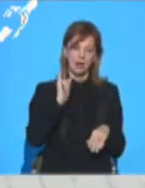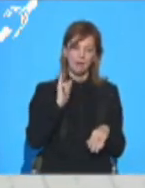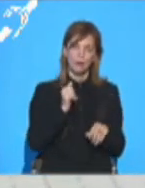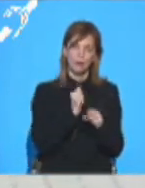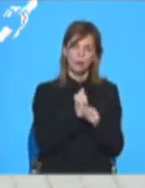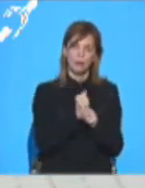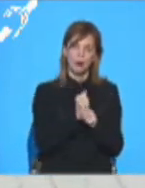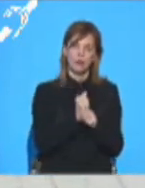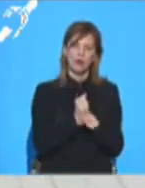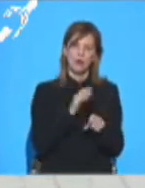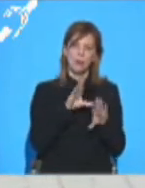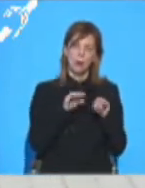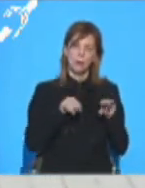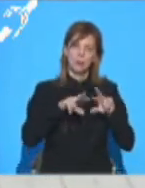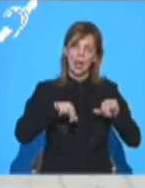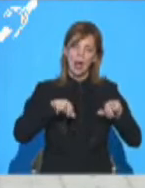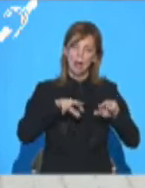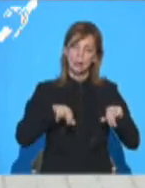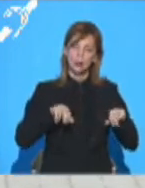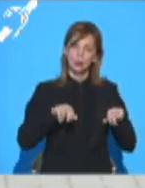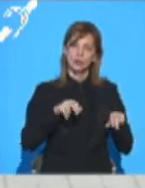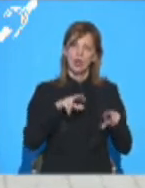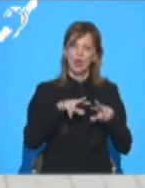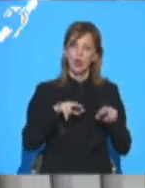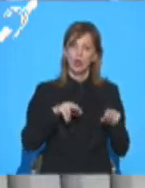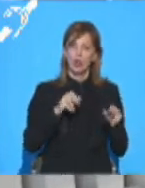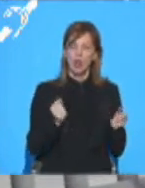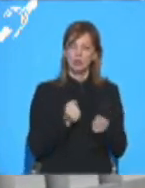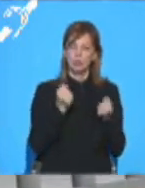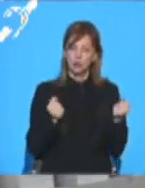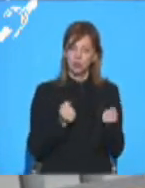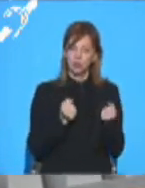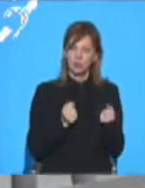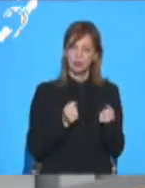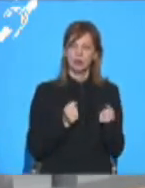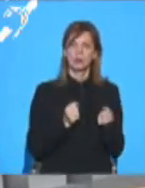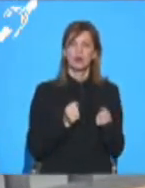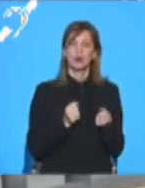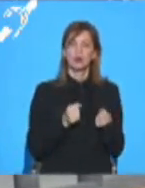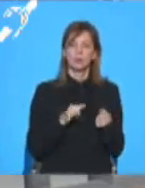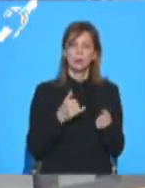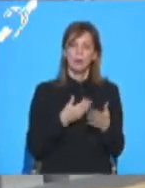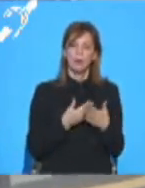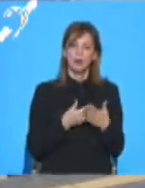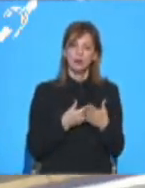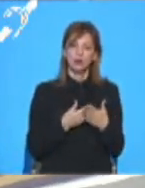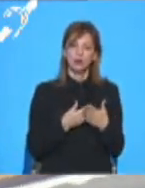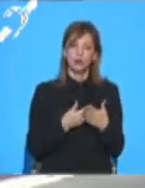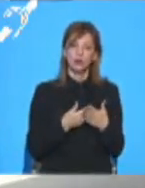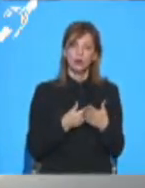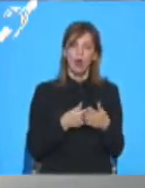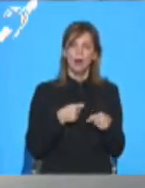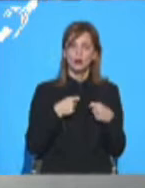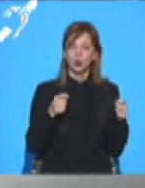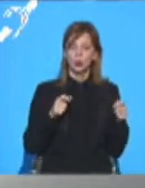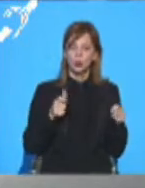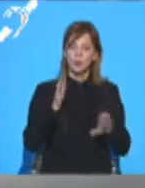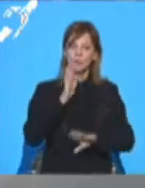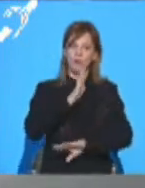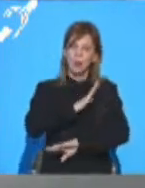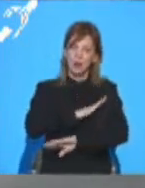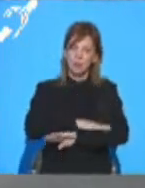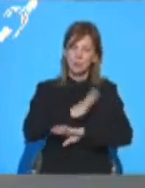diversifica măsurile și acțiunile de prevenire și combatere a faptelor de natură antisocială pentru asigurarea unui climat optim de